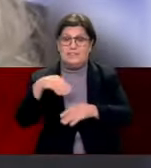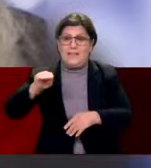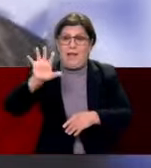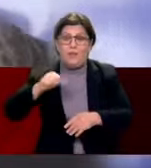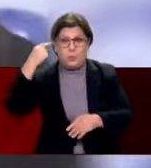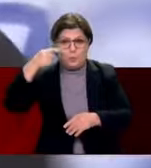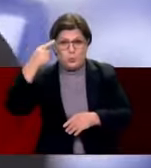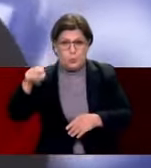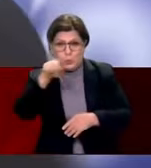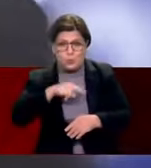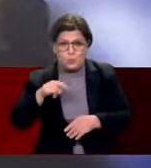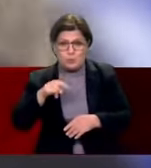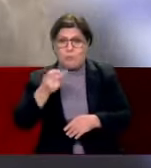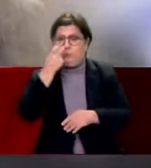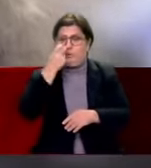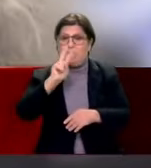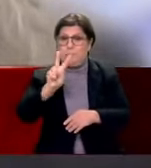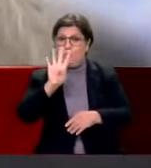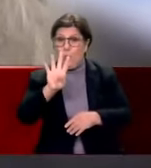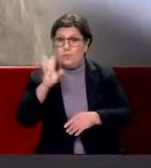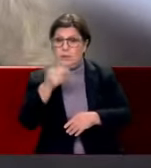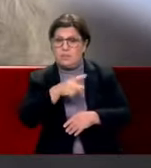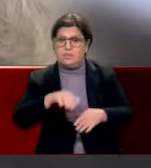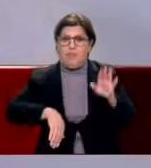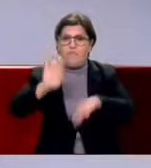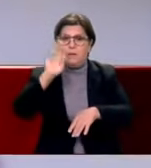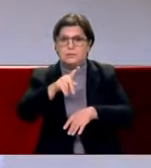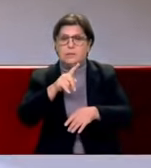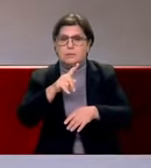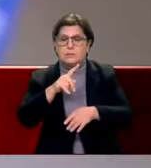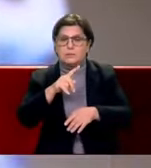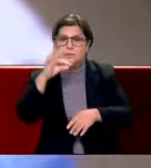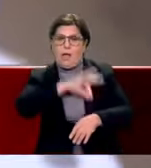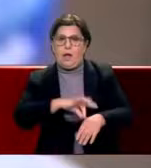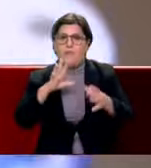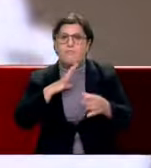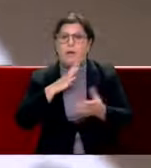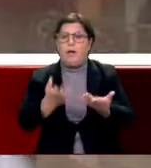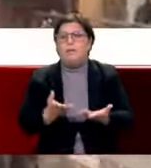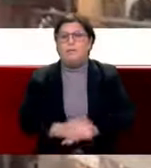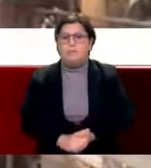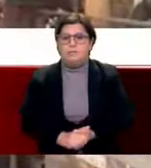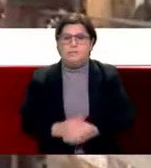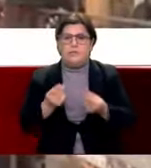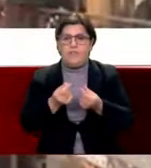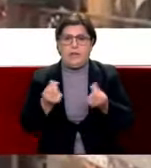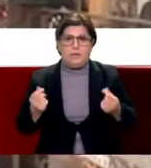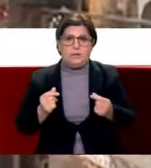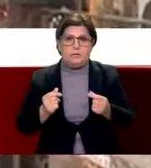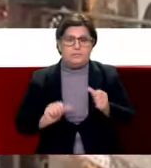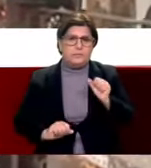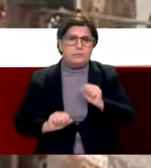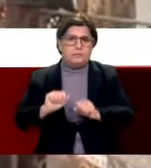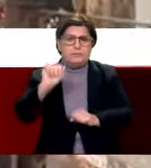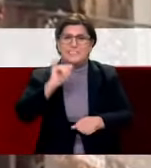satın aldığınızı düşünürken aslında 24'lük ürün size daha fazla verim sağlayabilecek kadar daha yoğun bir ürün. Fiyatlar